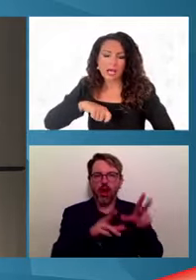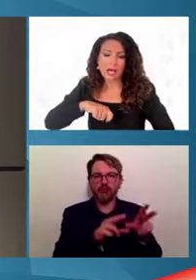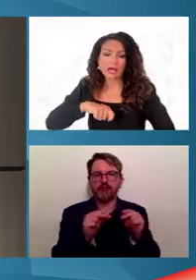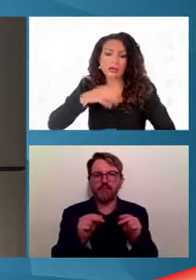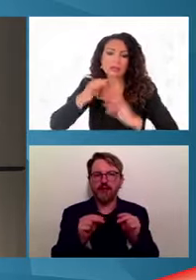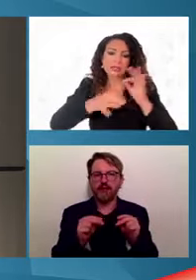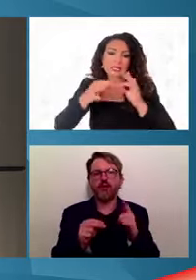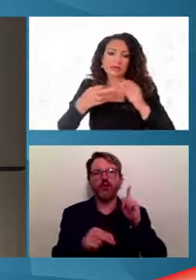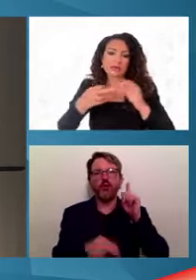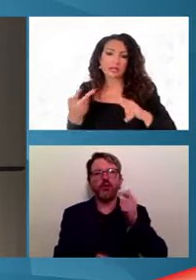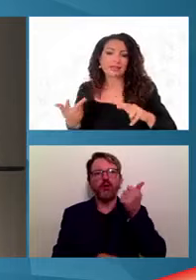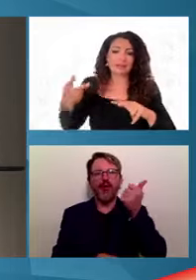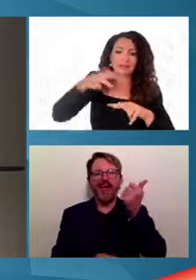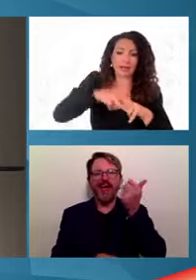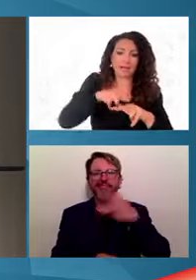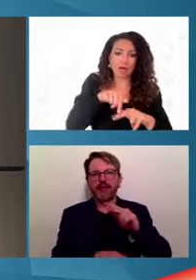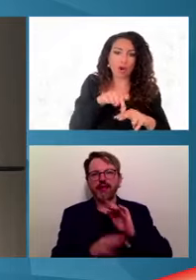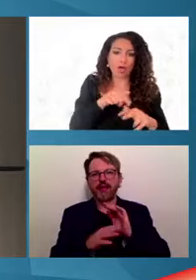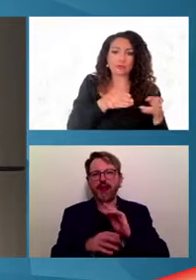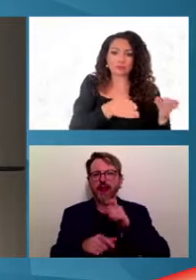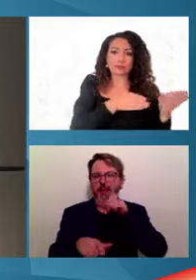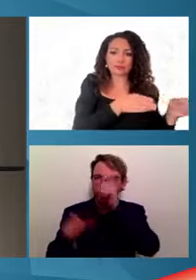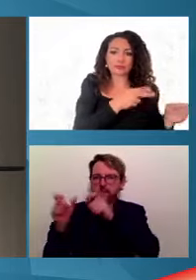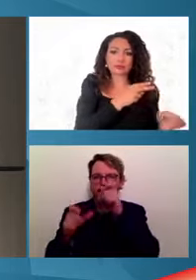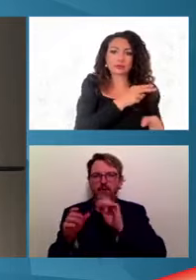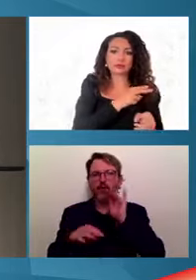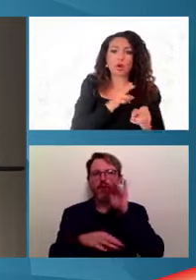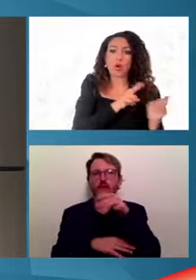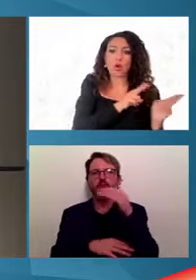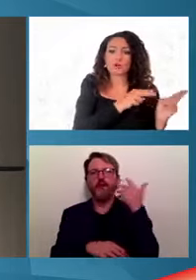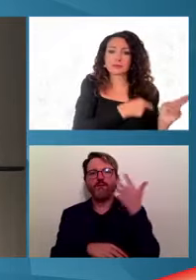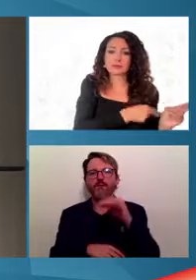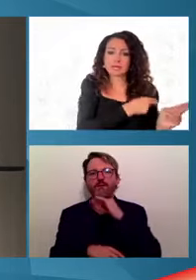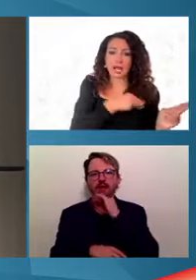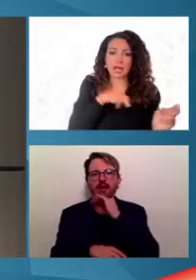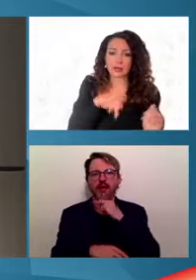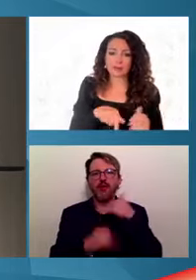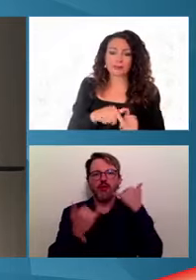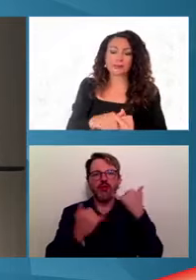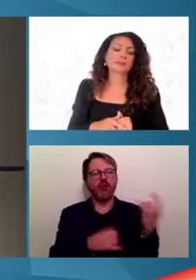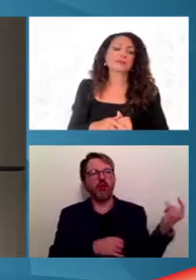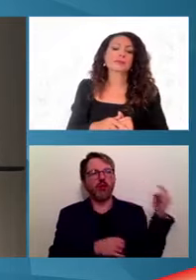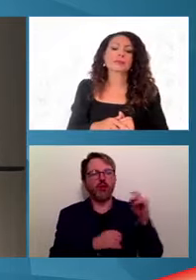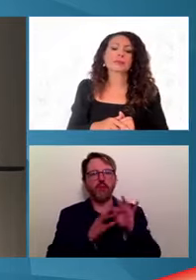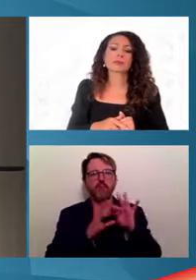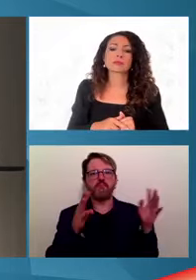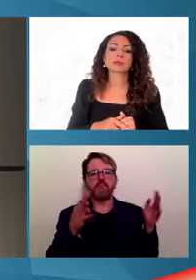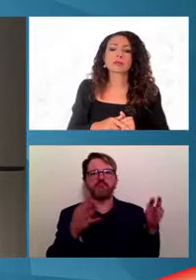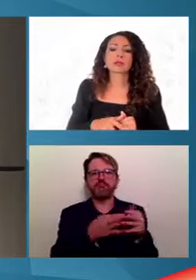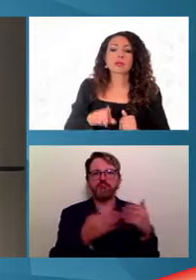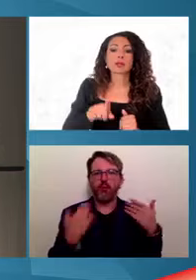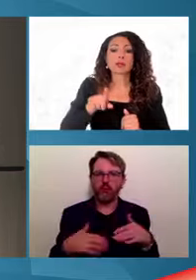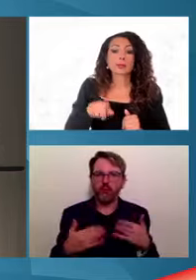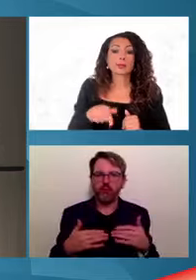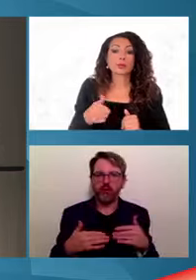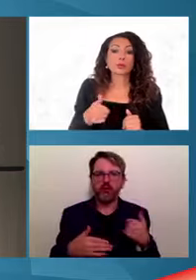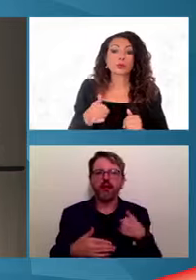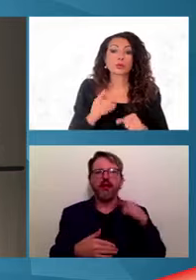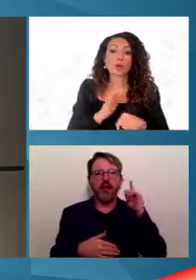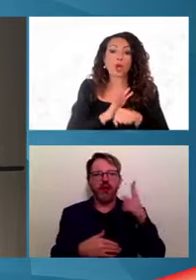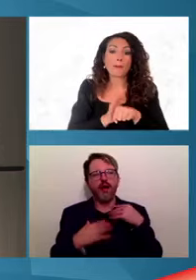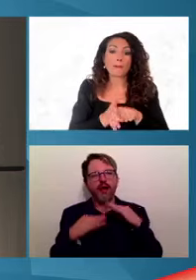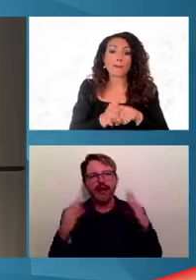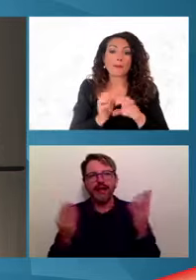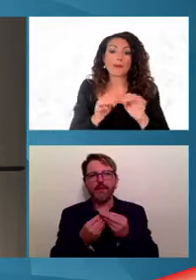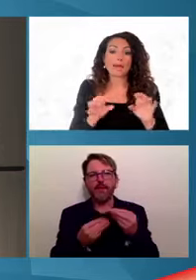über 50 Jahre und jetzt kommt eine Pandemie. Und das gemeinsam zu handeln, glaube ich, war für Sie und uns nicht